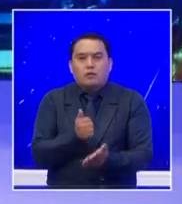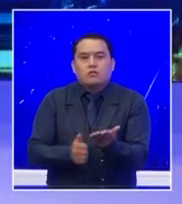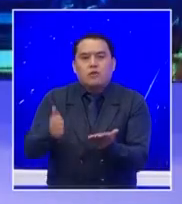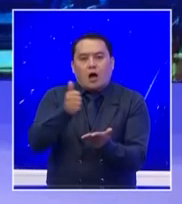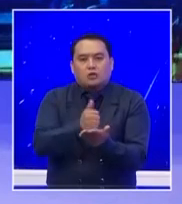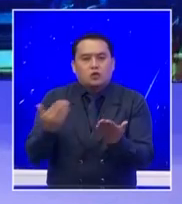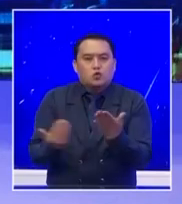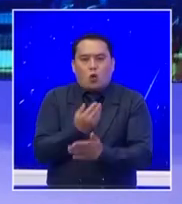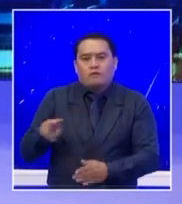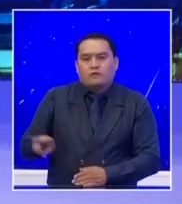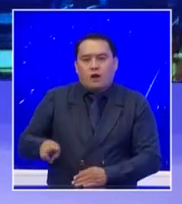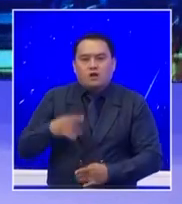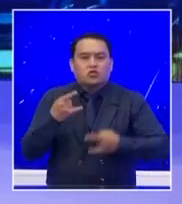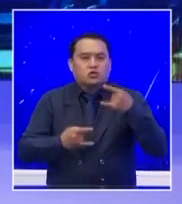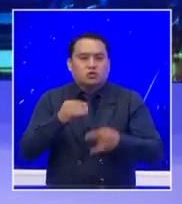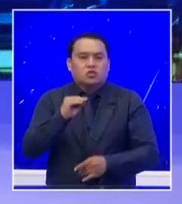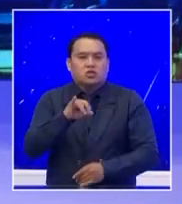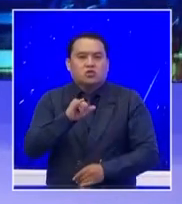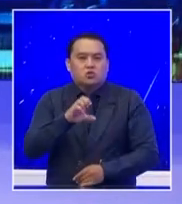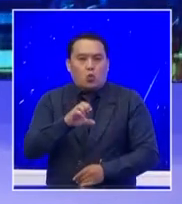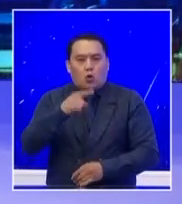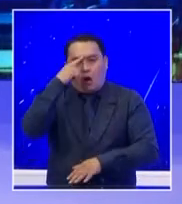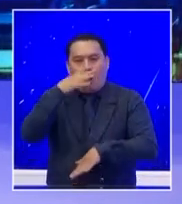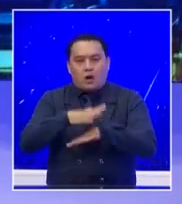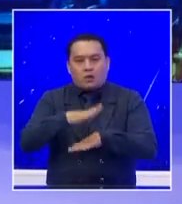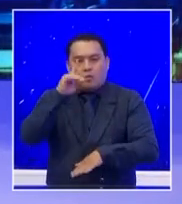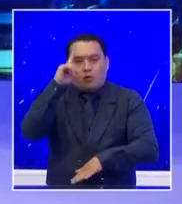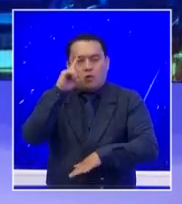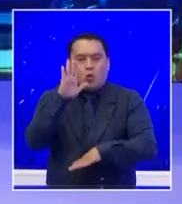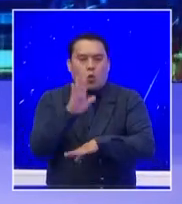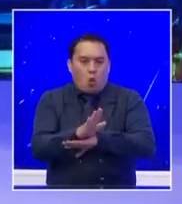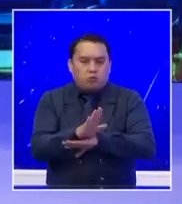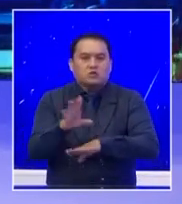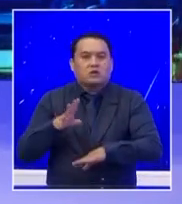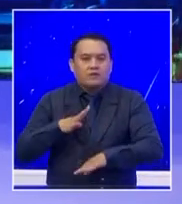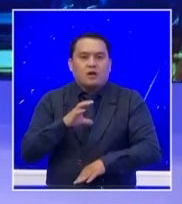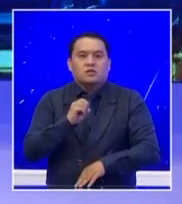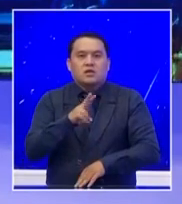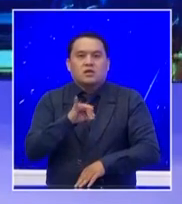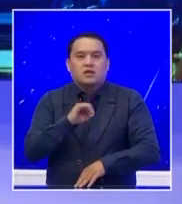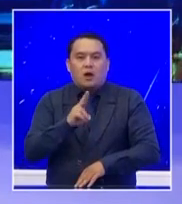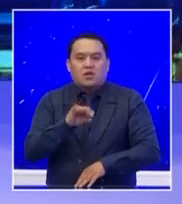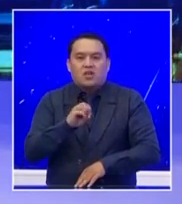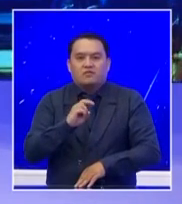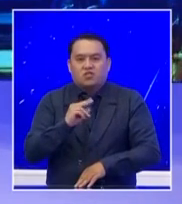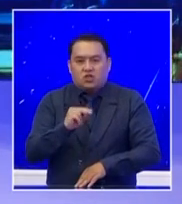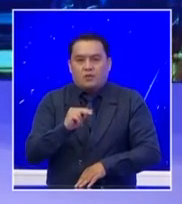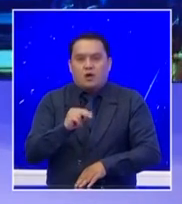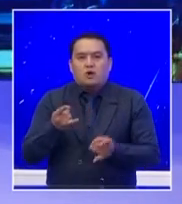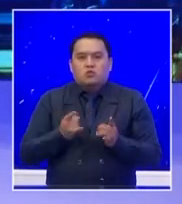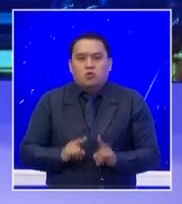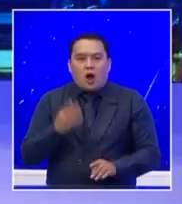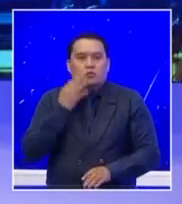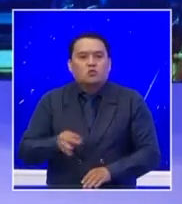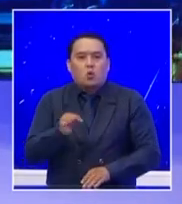Назначен новый директор телеканала ЖТСУ. По распоряжению акима области им стал Серик Абикенович Сарбаев. Уроженец Алматинской